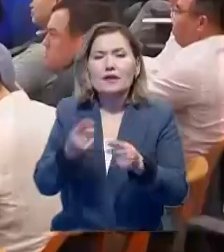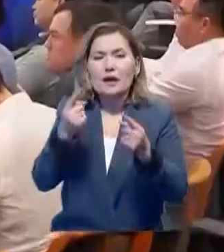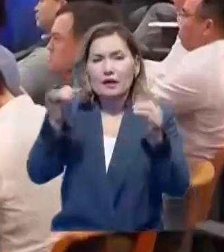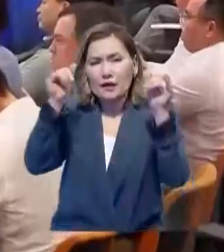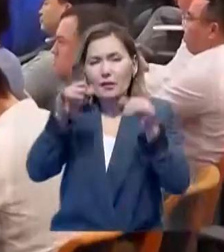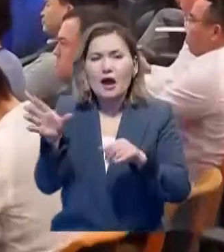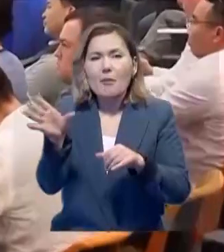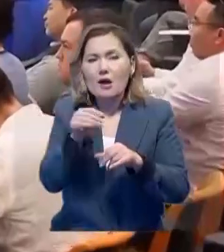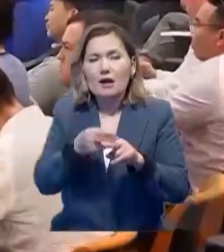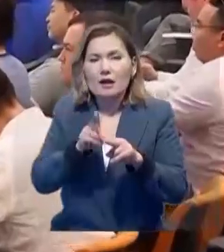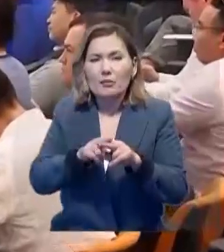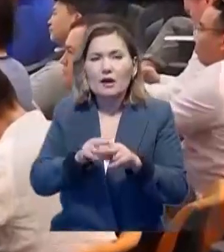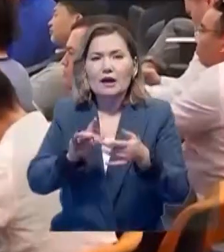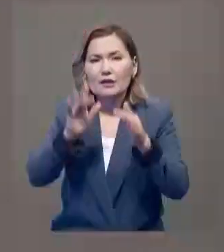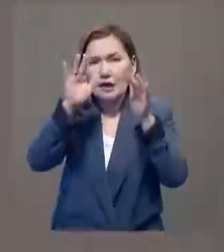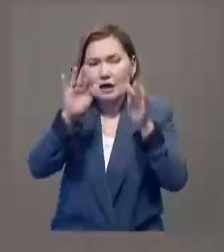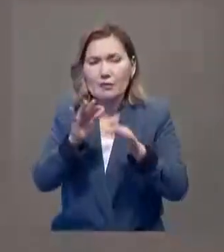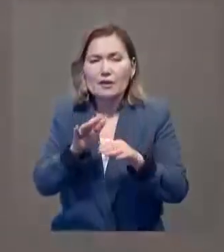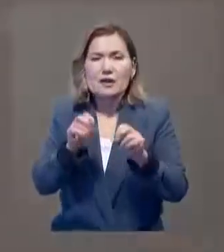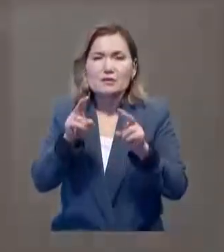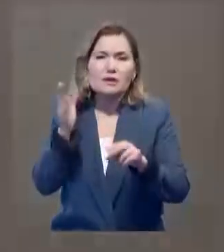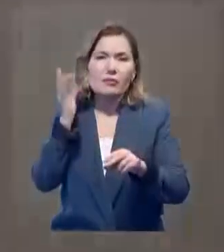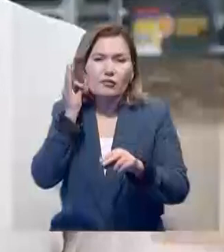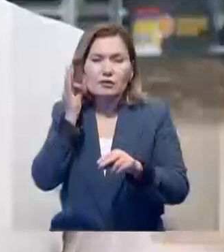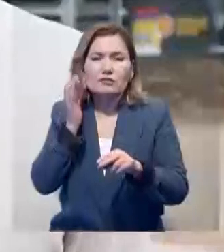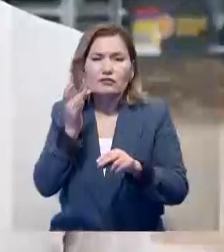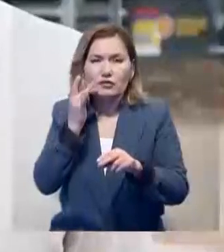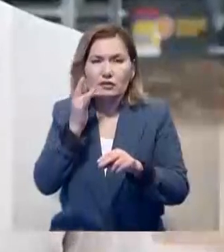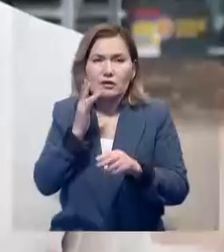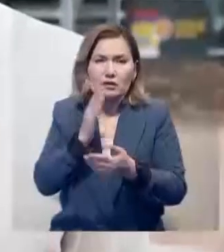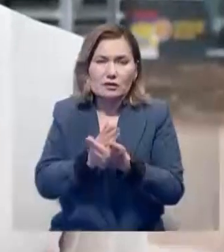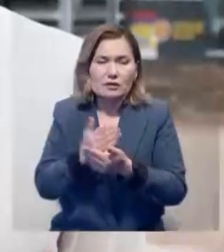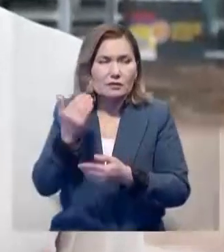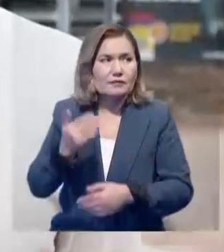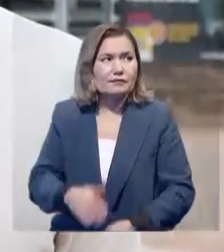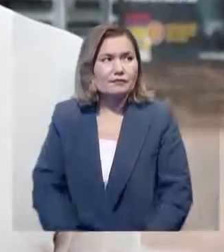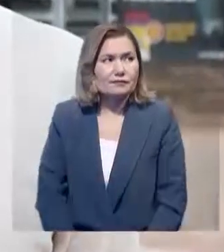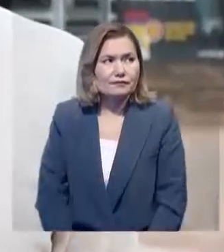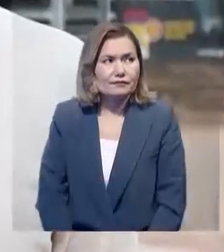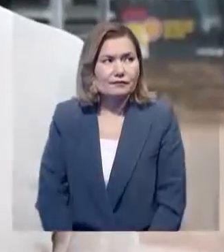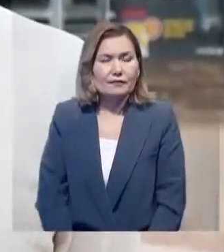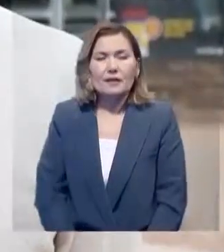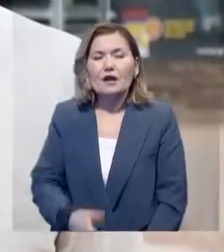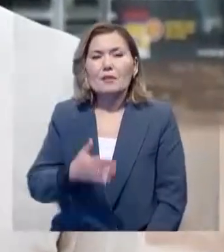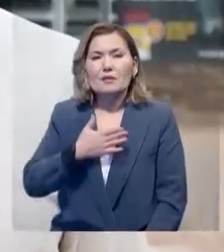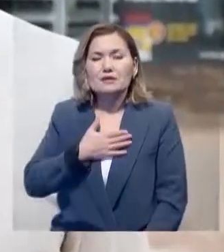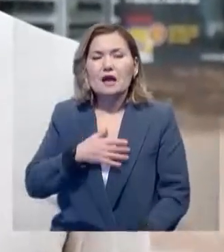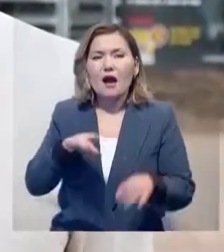малының барлық табыны электронды биркалаумен қамтылған. Біз Австралияға келген